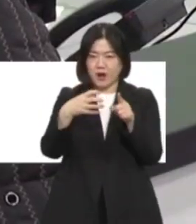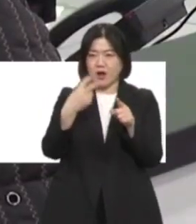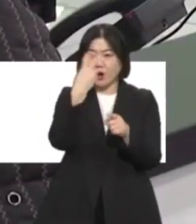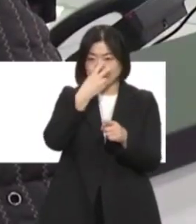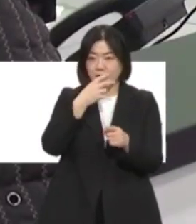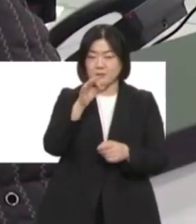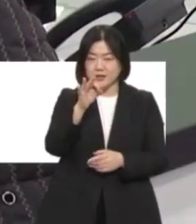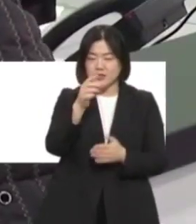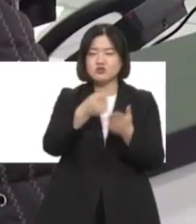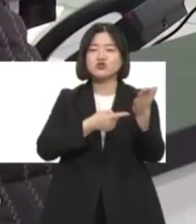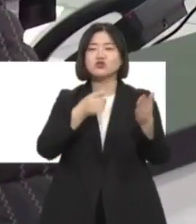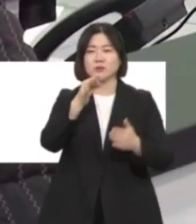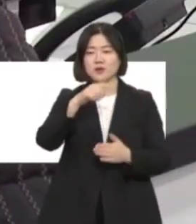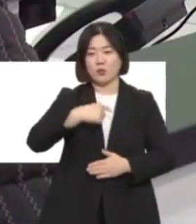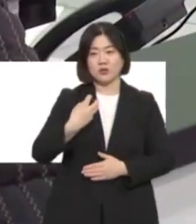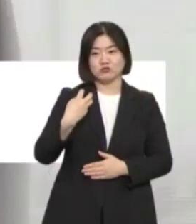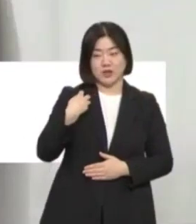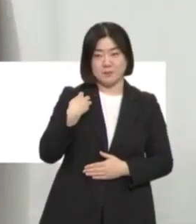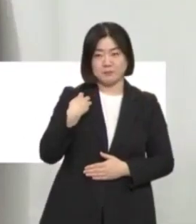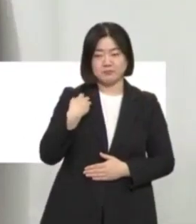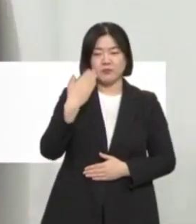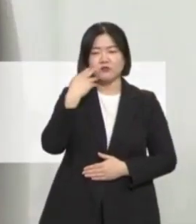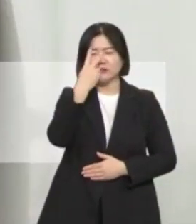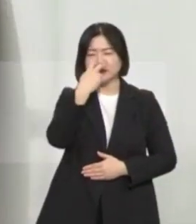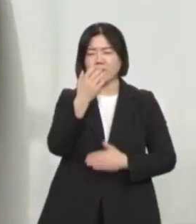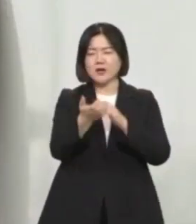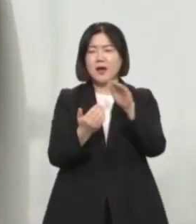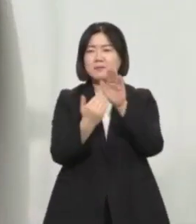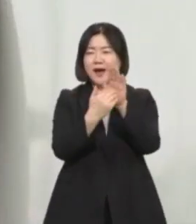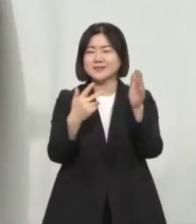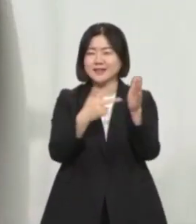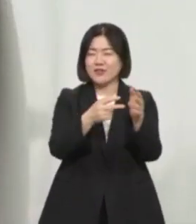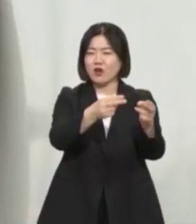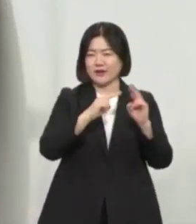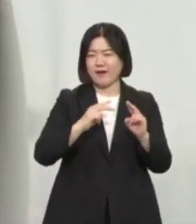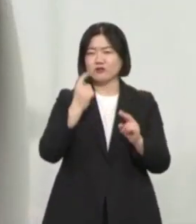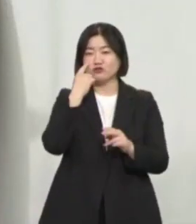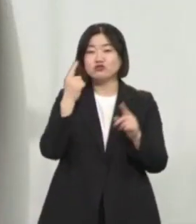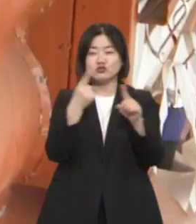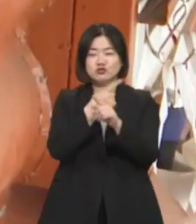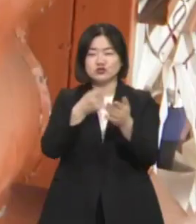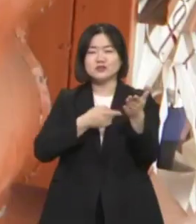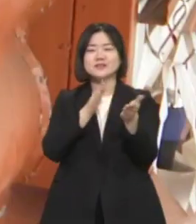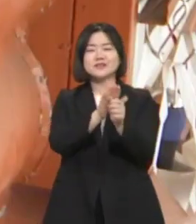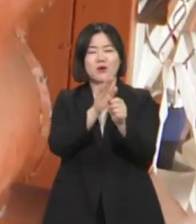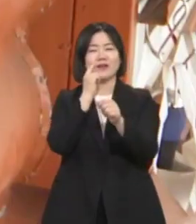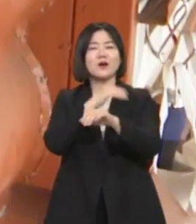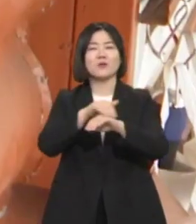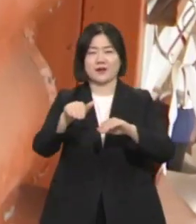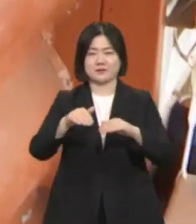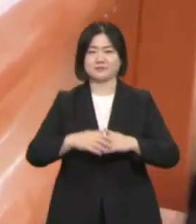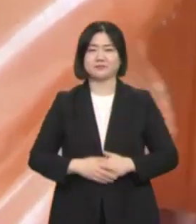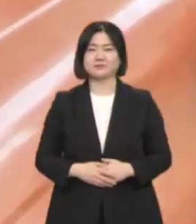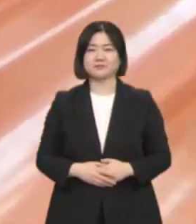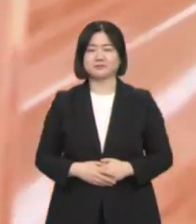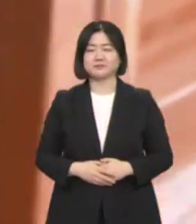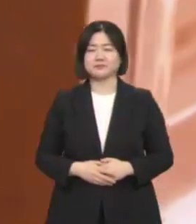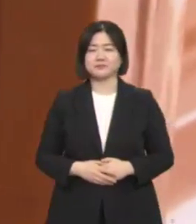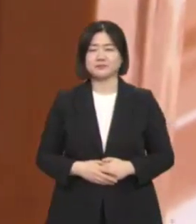검사와 수술비 등의 본인 부담금, 한국실명예방재단과 연계해 개안수술비도 지원할 예정이라고 전했습니다.